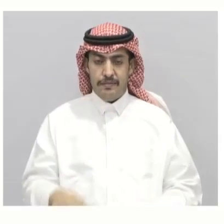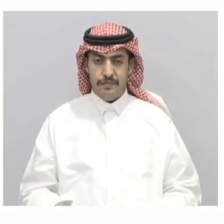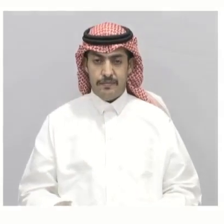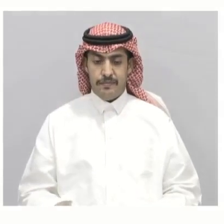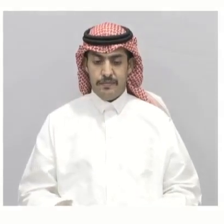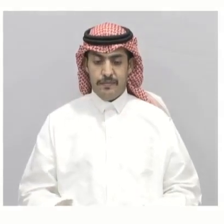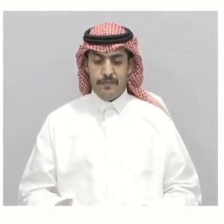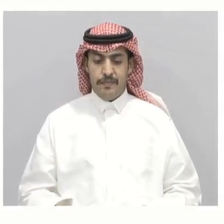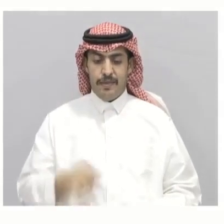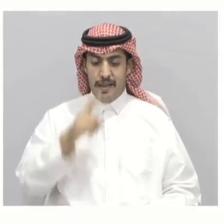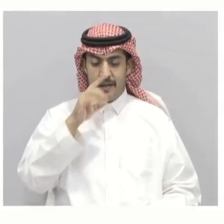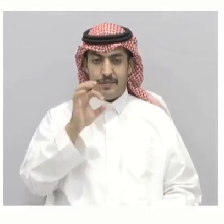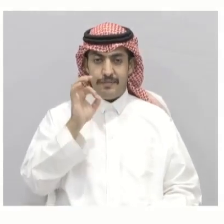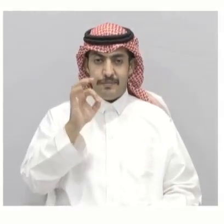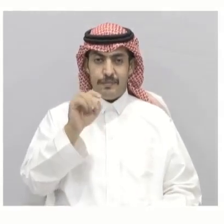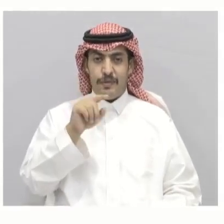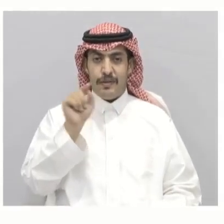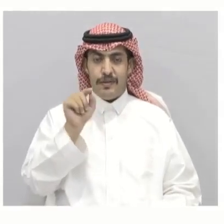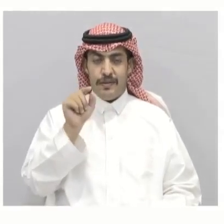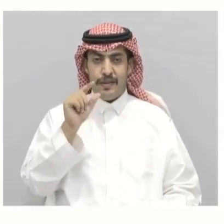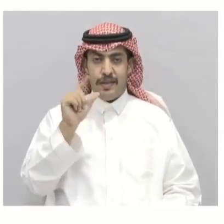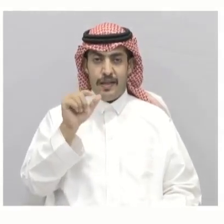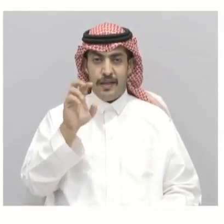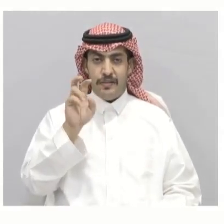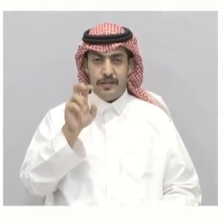انه وضع رمز الدرجه هنا